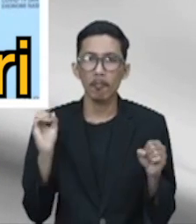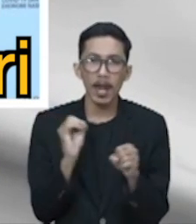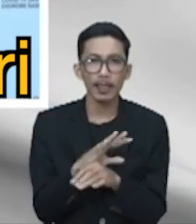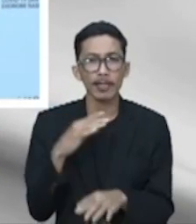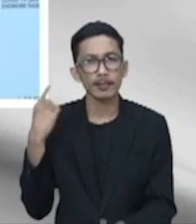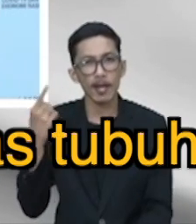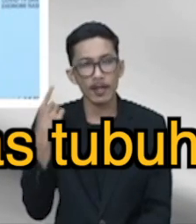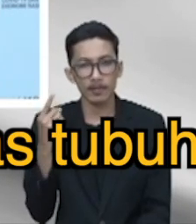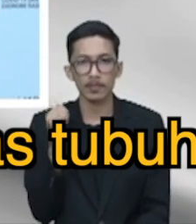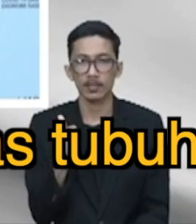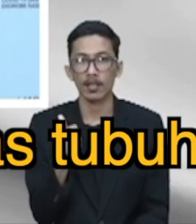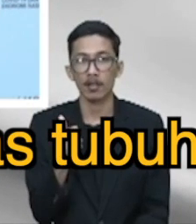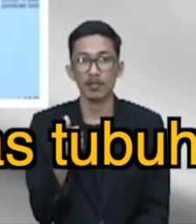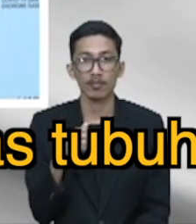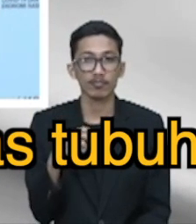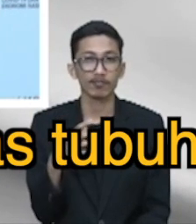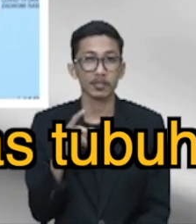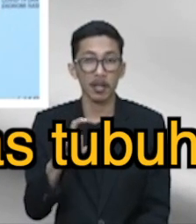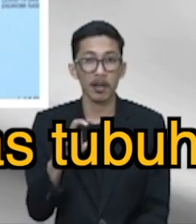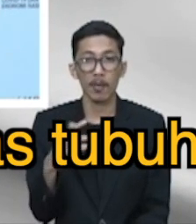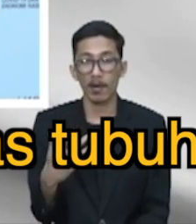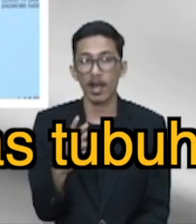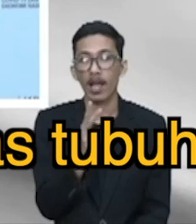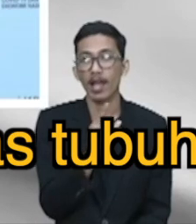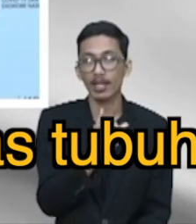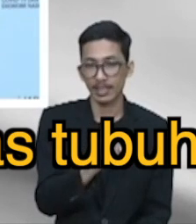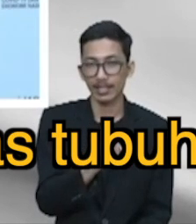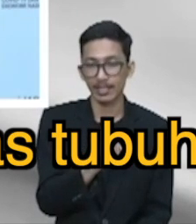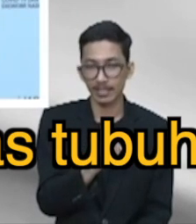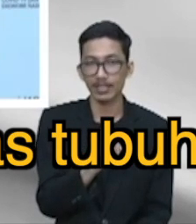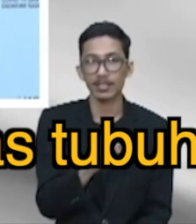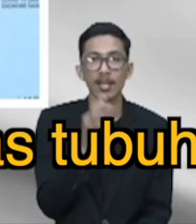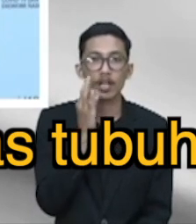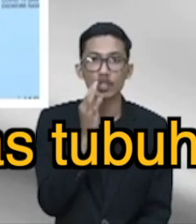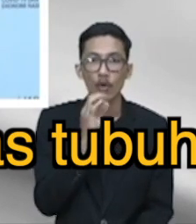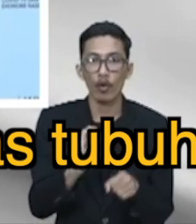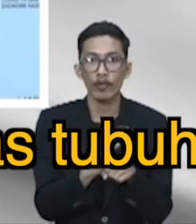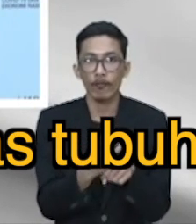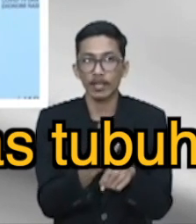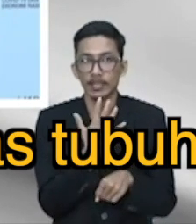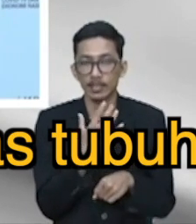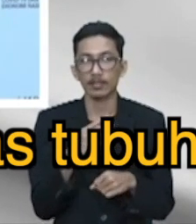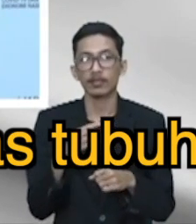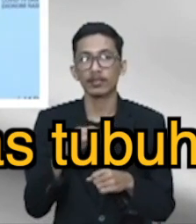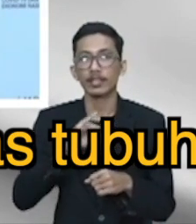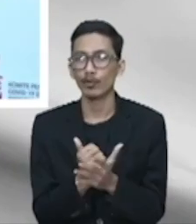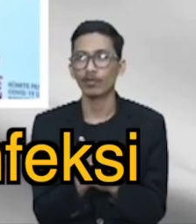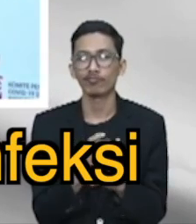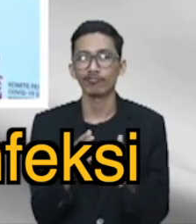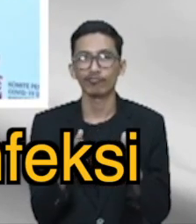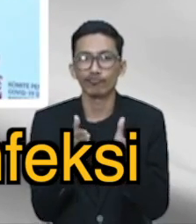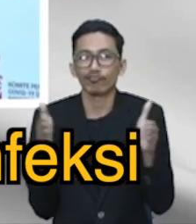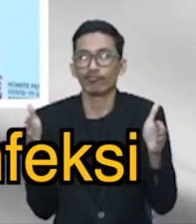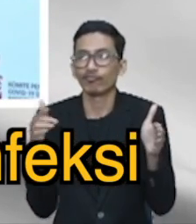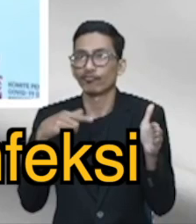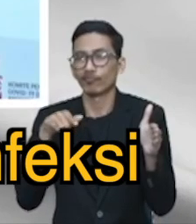sehari-hari. Rumusnya adalah RI, resiko infeksi, sama dengan JV dibagi IT. Jadi